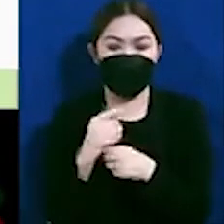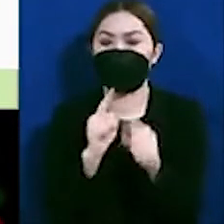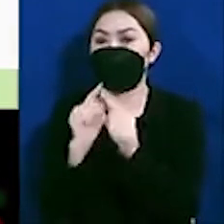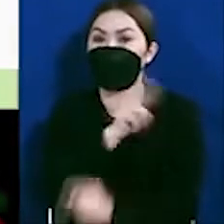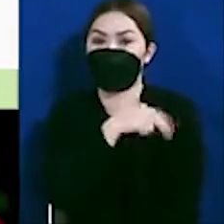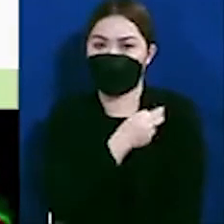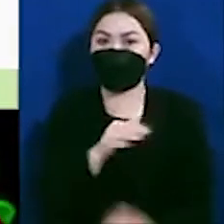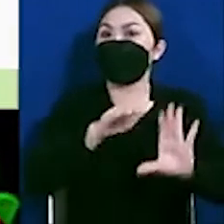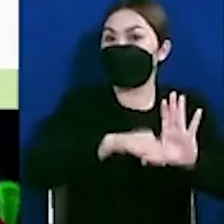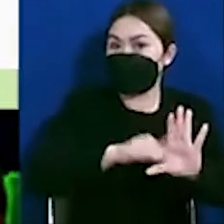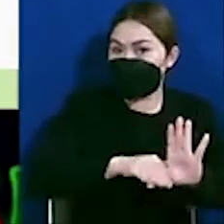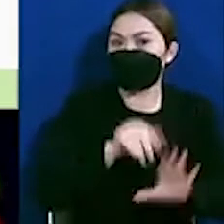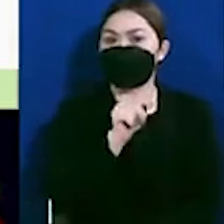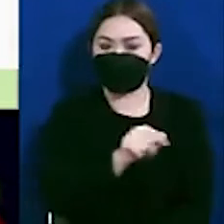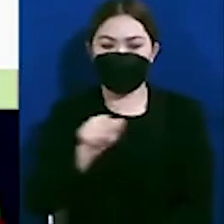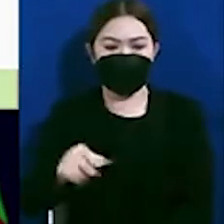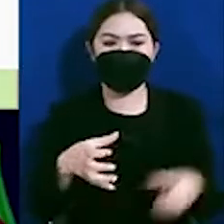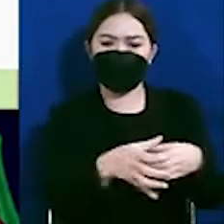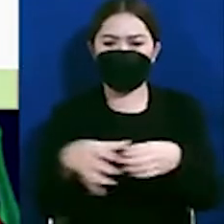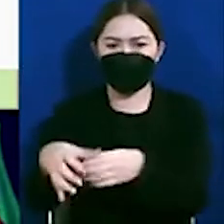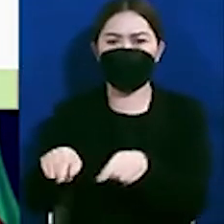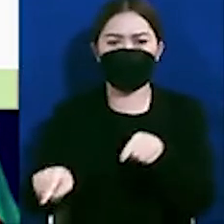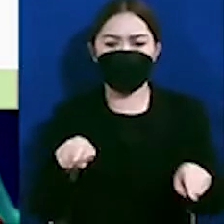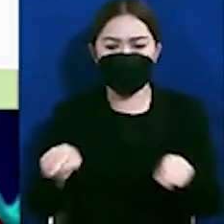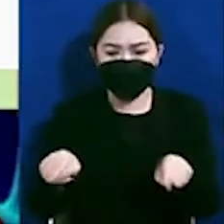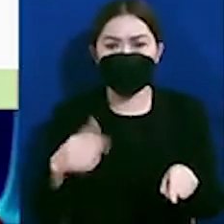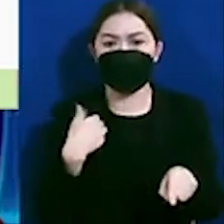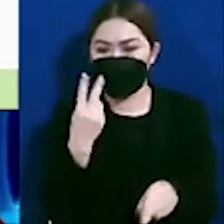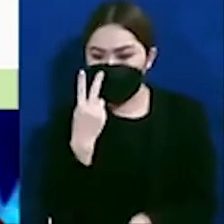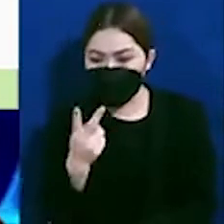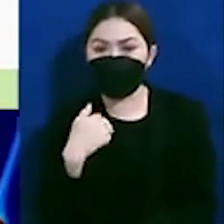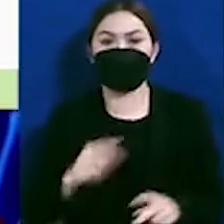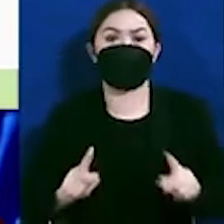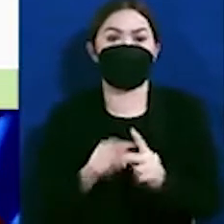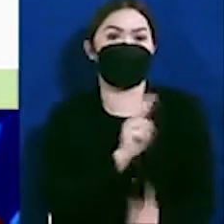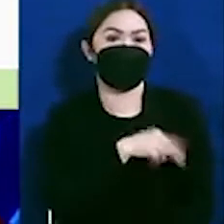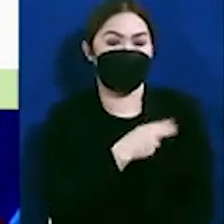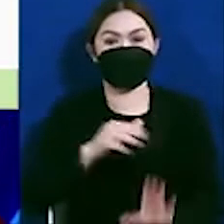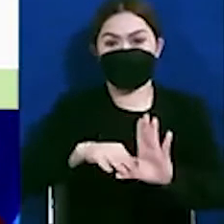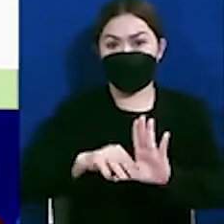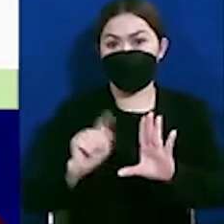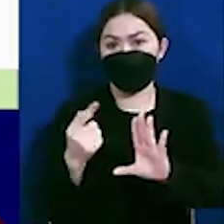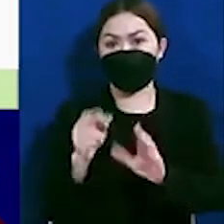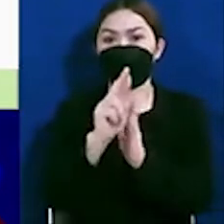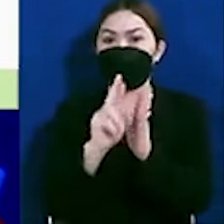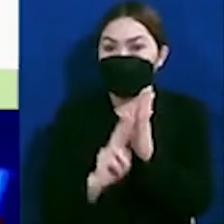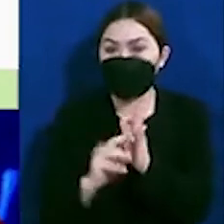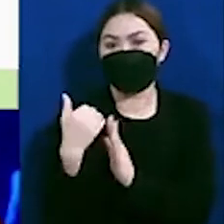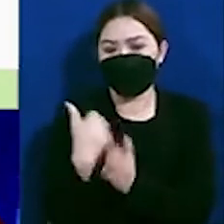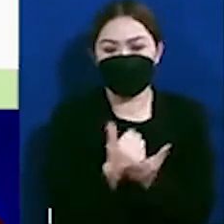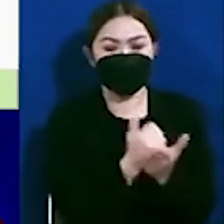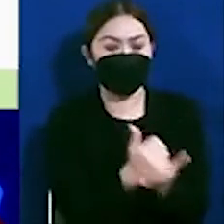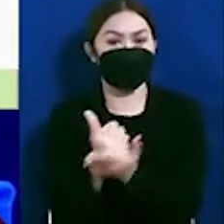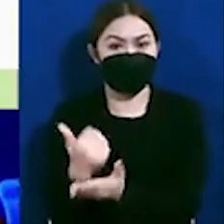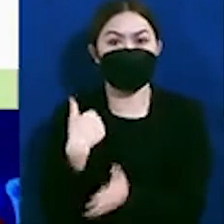แพทย์เอามาขึ้นทะเบียนที่จริงๆกลุ่มเหล่านี้ดูคนไข้อยู่แล้วนะครับแต่ว่าคนการถ้าจะมาขึ้นทะเบียนให้แล้วก็มีระบบนะครับที่จะ